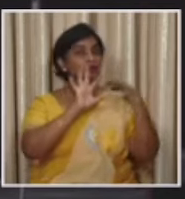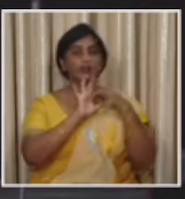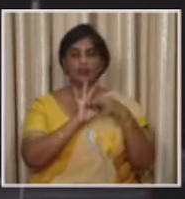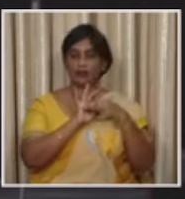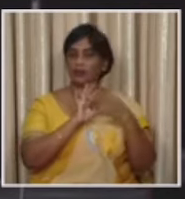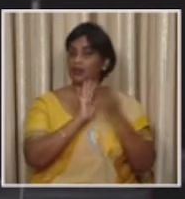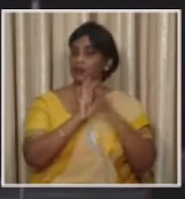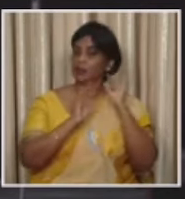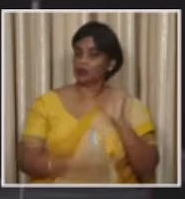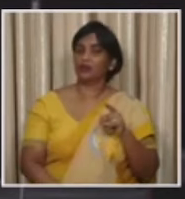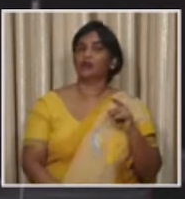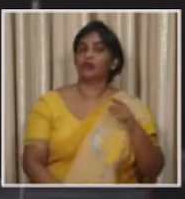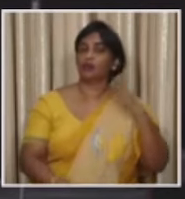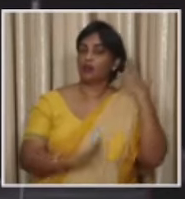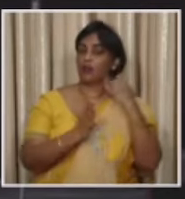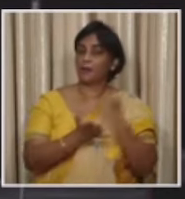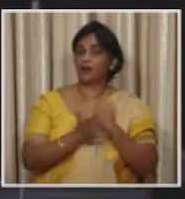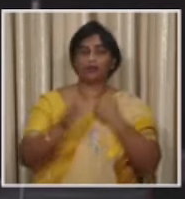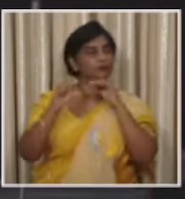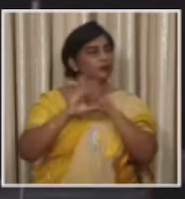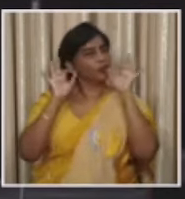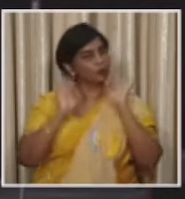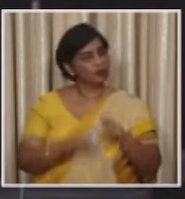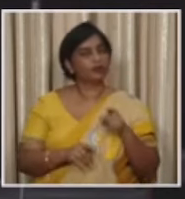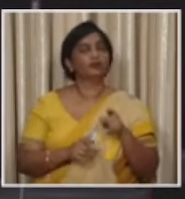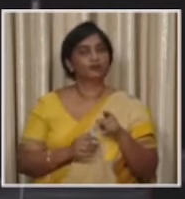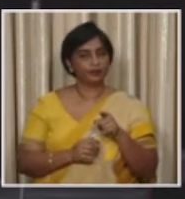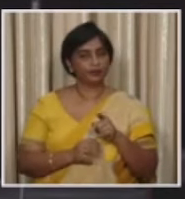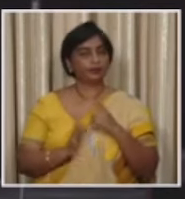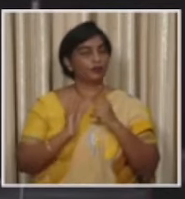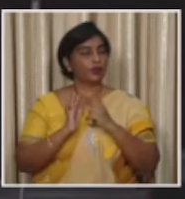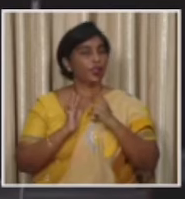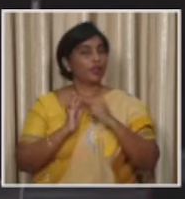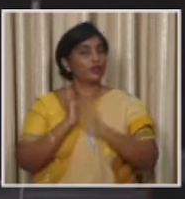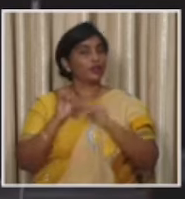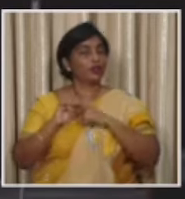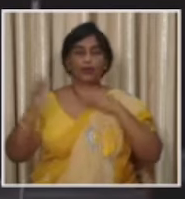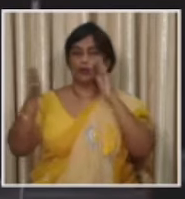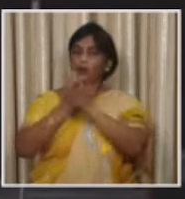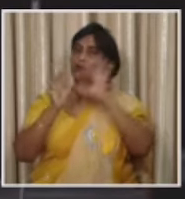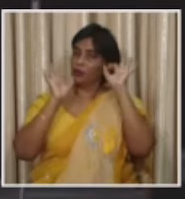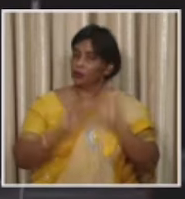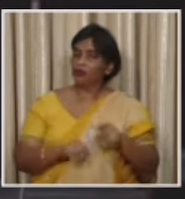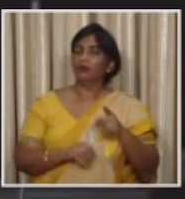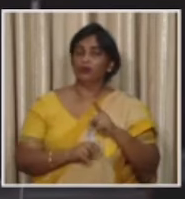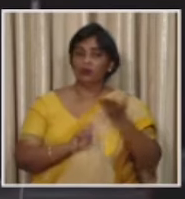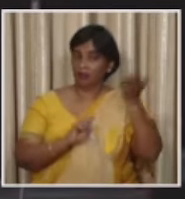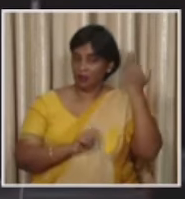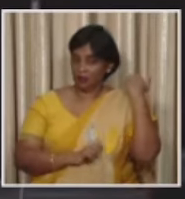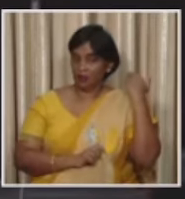එපා. ලෝක බැංකුවත් එක්ක මැදිහත් වෙන්න එපා. ජාත්‍යන්තර මූල්‍ය අරමුදාවත් එක්ක මැදිහත් වෙන්න එපා කියලා